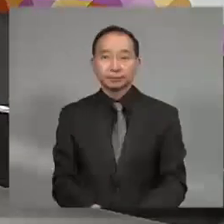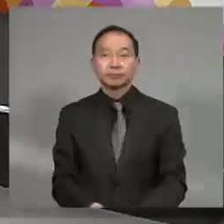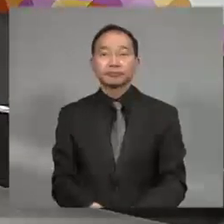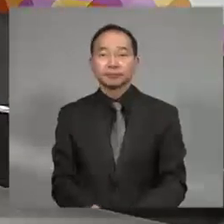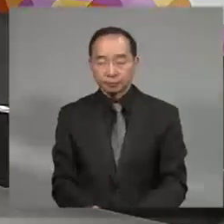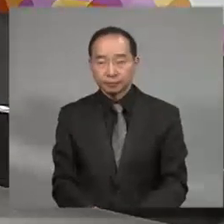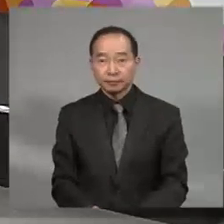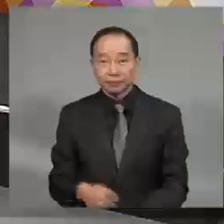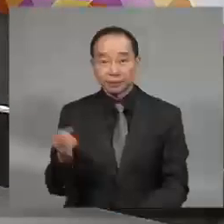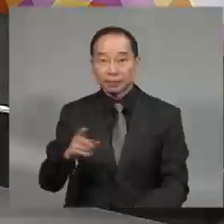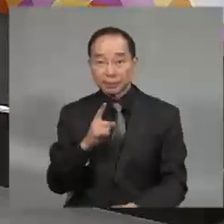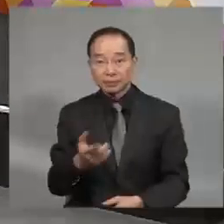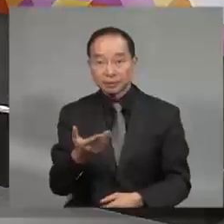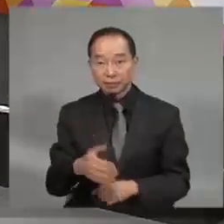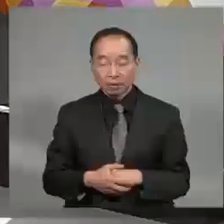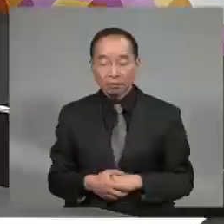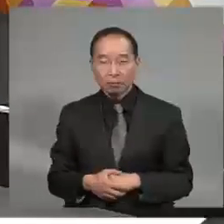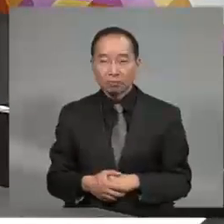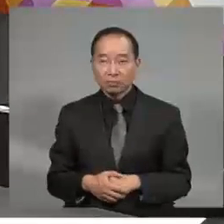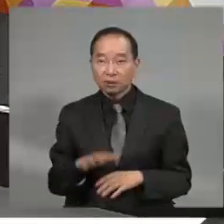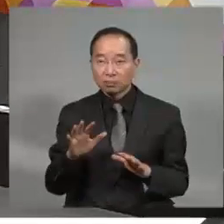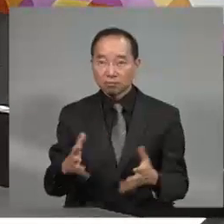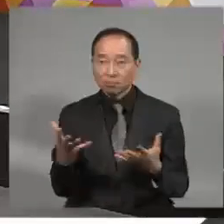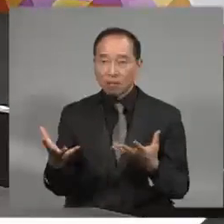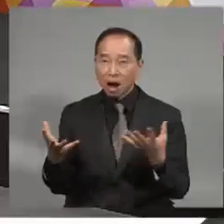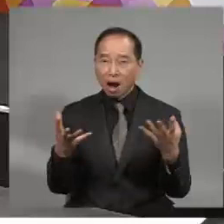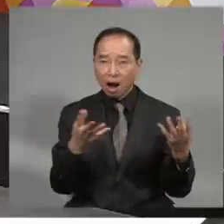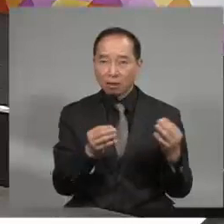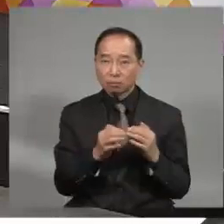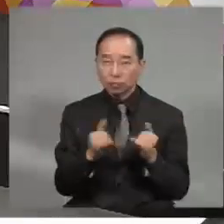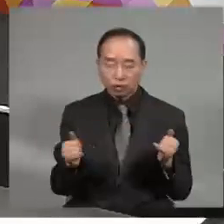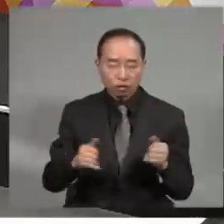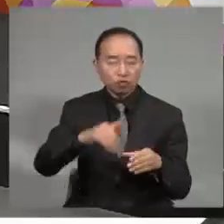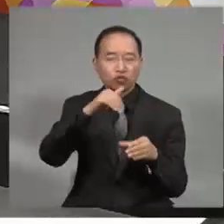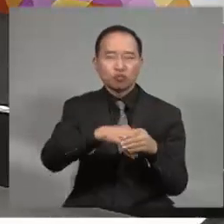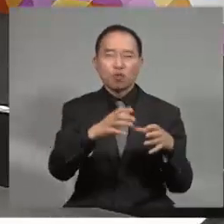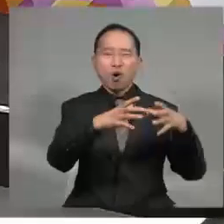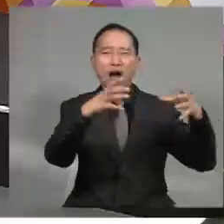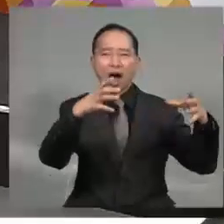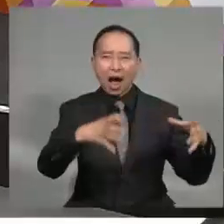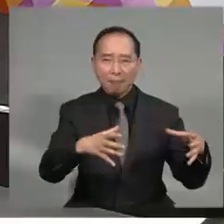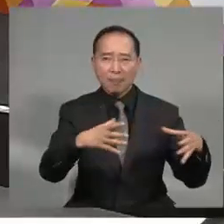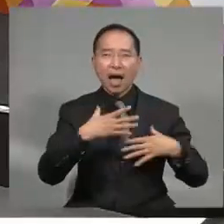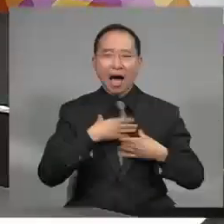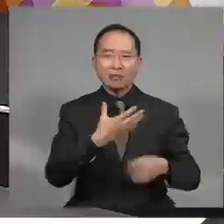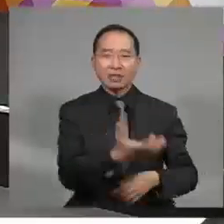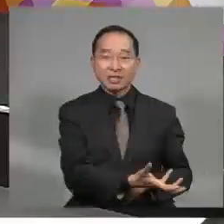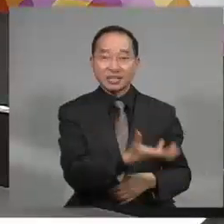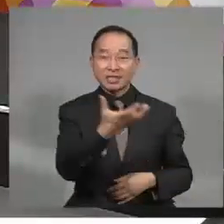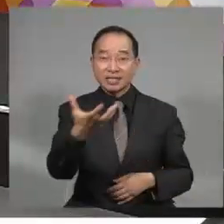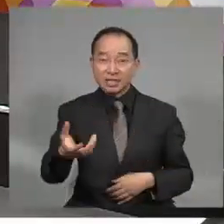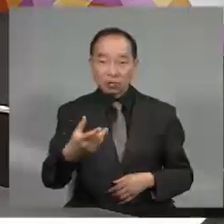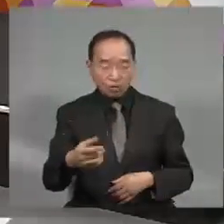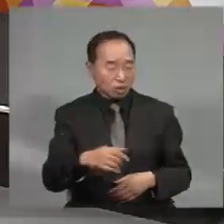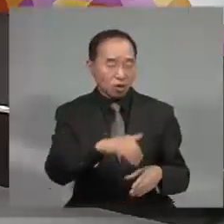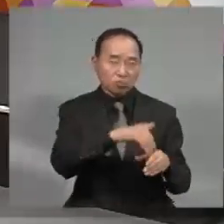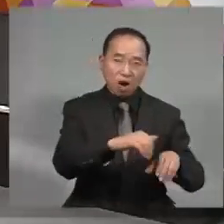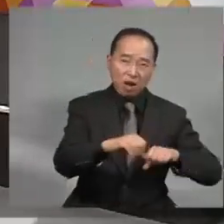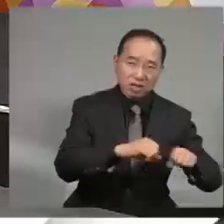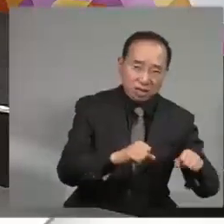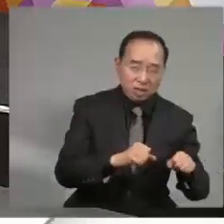다시 한번 말씀드리지만 이렇게 많은 분들이 이 투표함을 또 안전하게 이송을 또 도와주고 계시고 하다